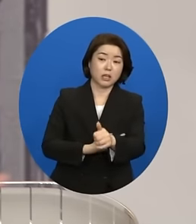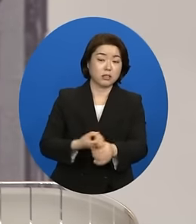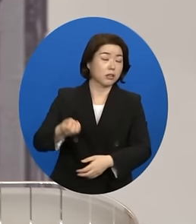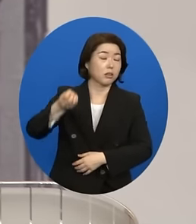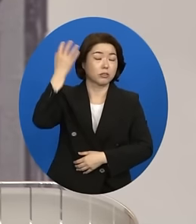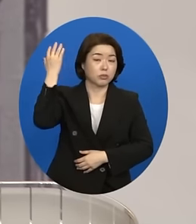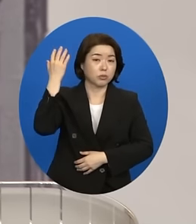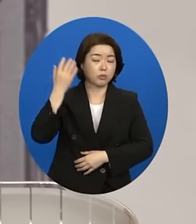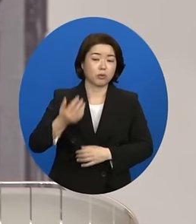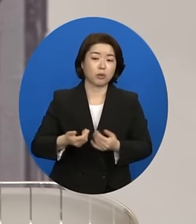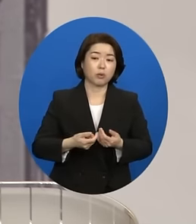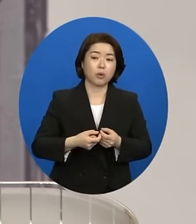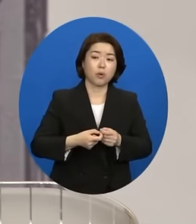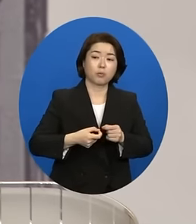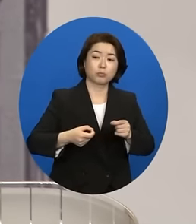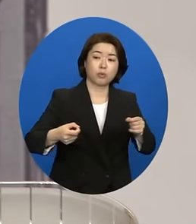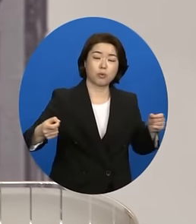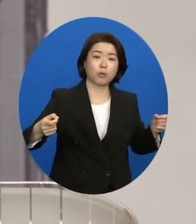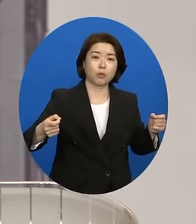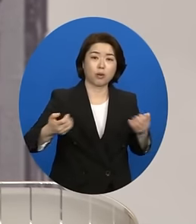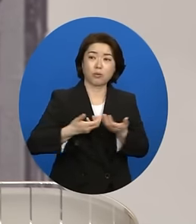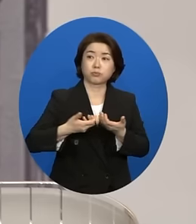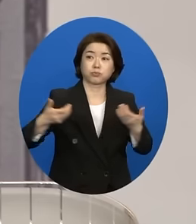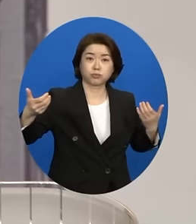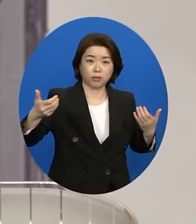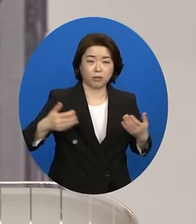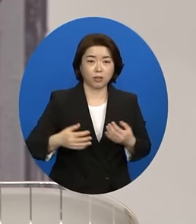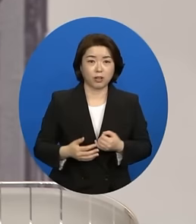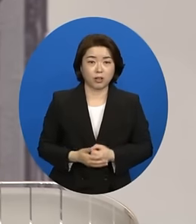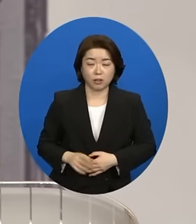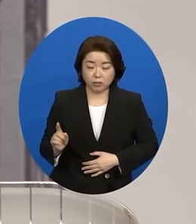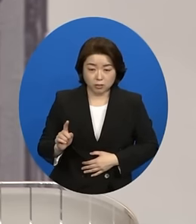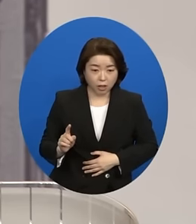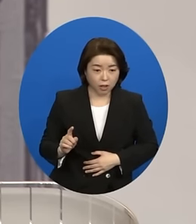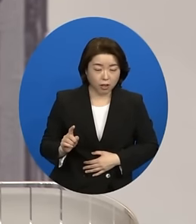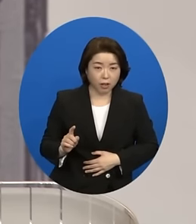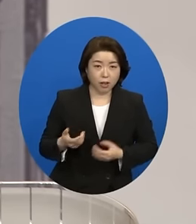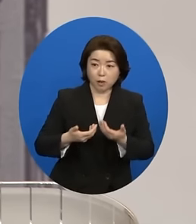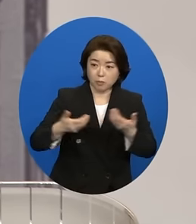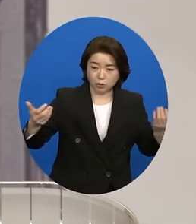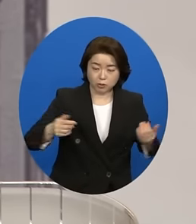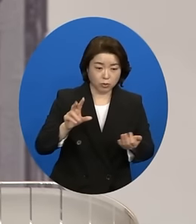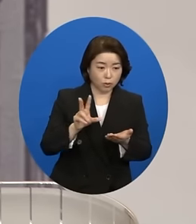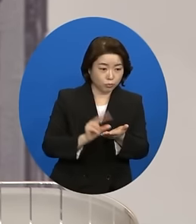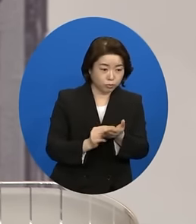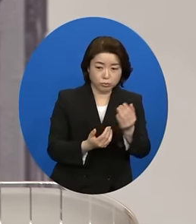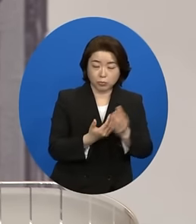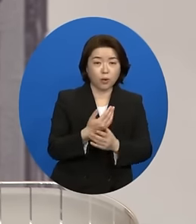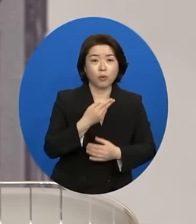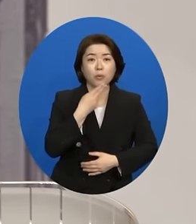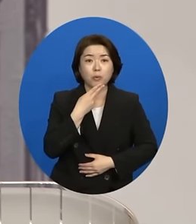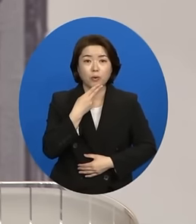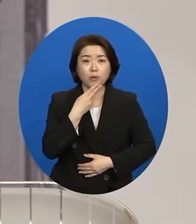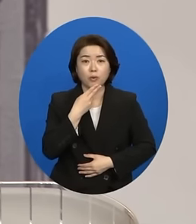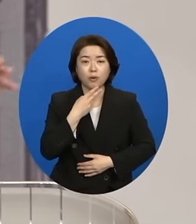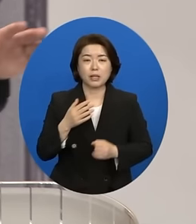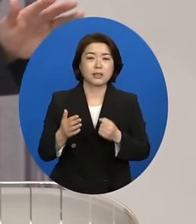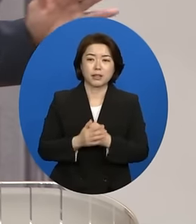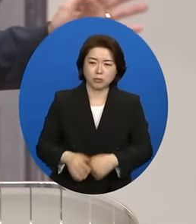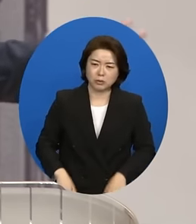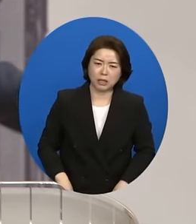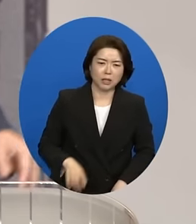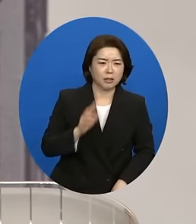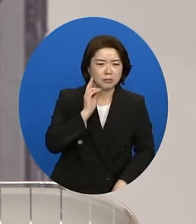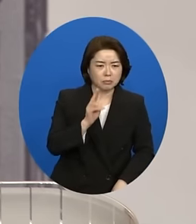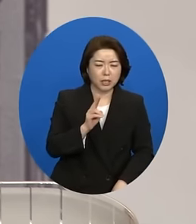잊어버리고 멀어지더랍니다. 그렇게 멀어졌는데도 별로 문제가 없더래요. 그래서 그렇게